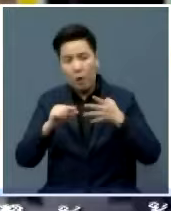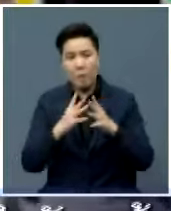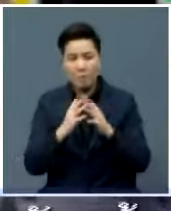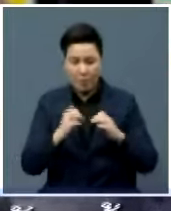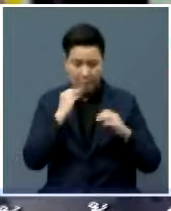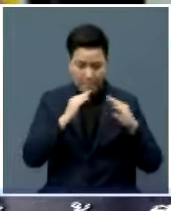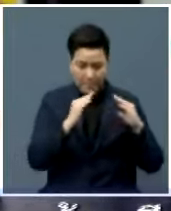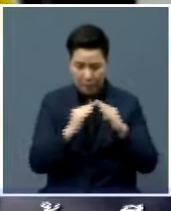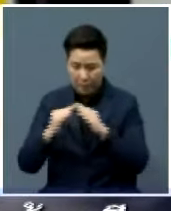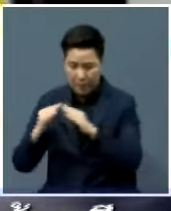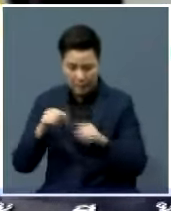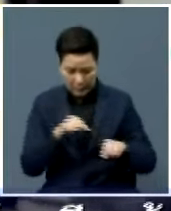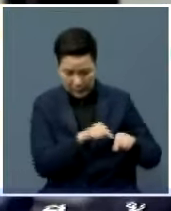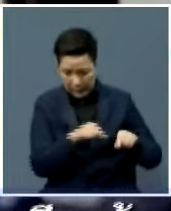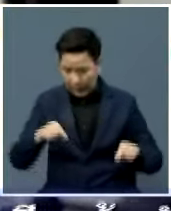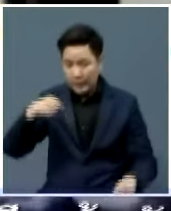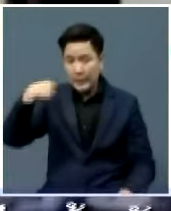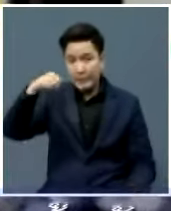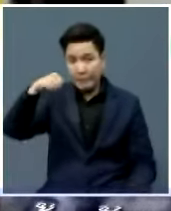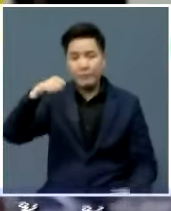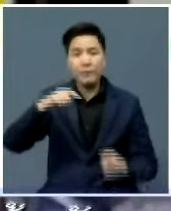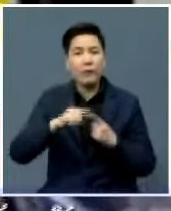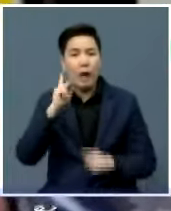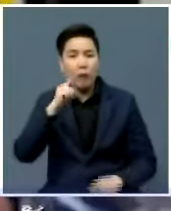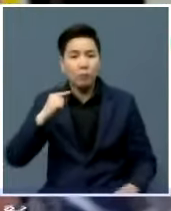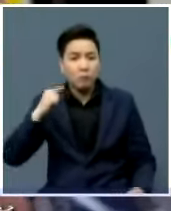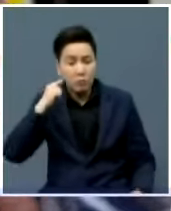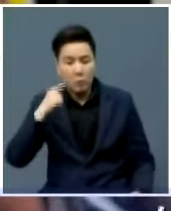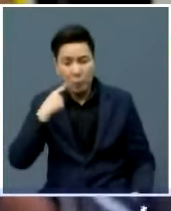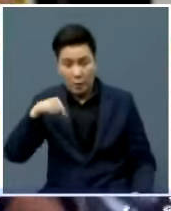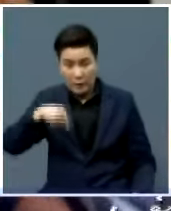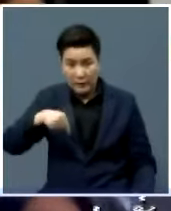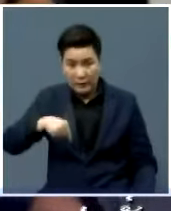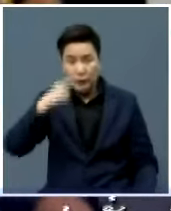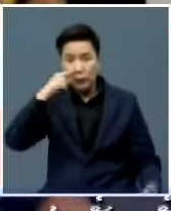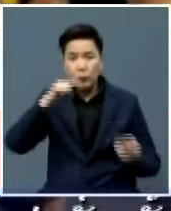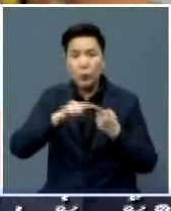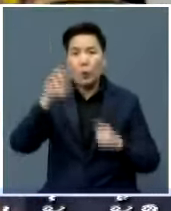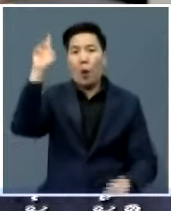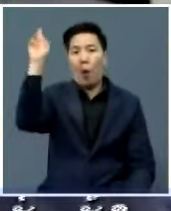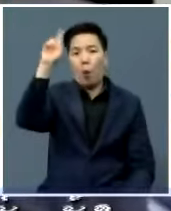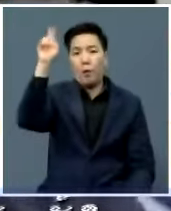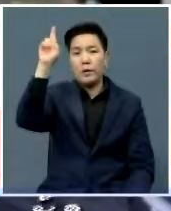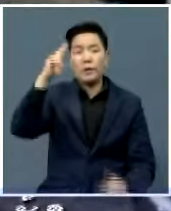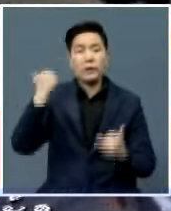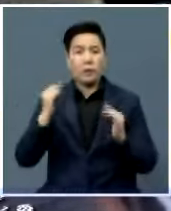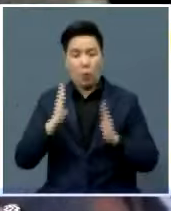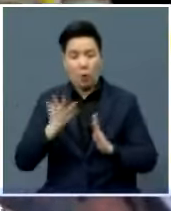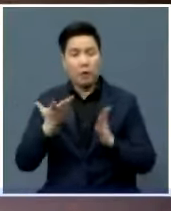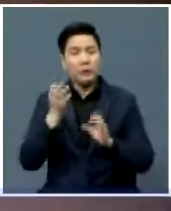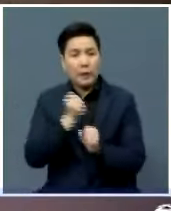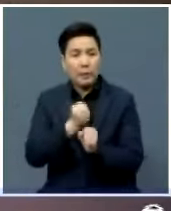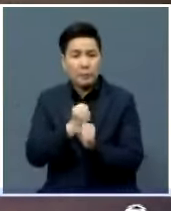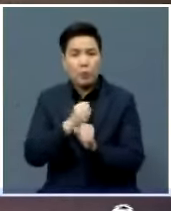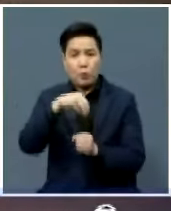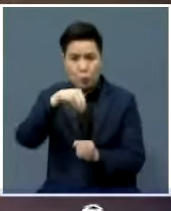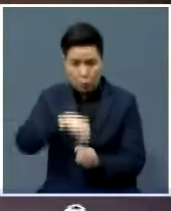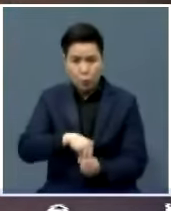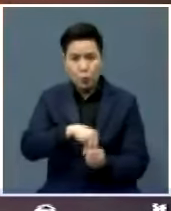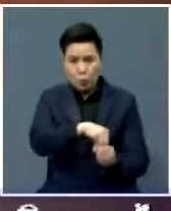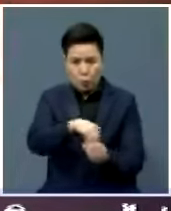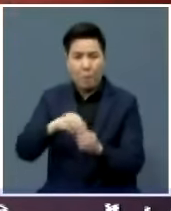หายไปทั้งหมด10ห้องและตามรายงานนะคะเนื่องจากเหตุการณ์เนี่ยเกิดขึ้นในเวลากลางวันค่ะตอนนั้นก็มีคนงานในตล